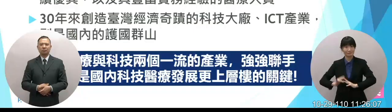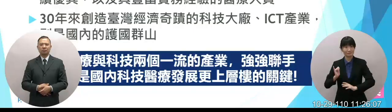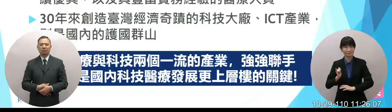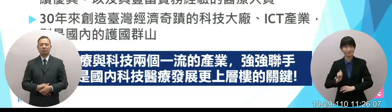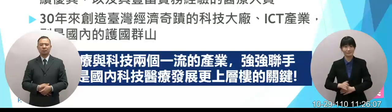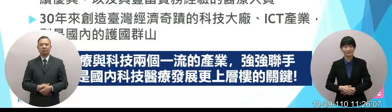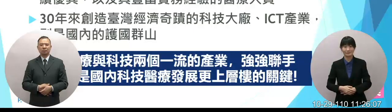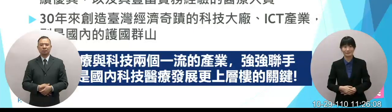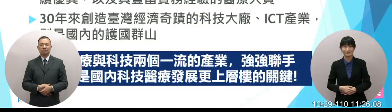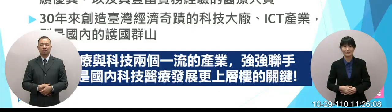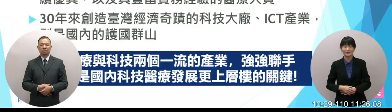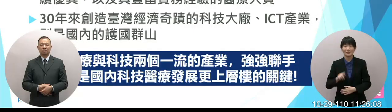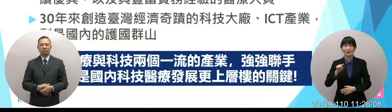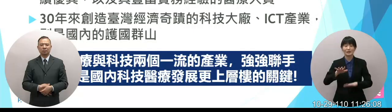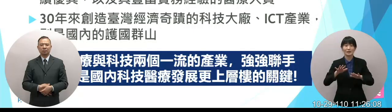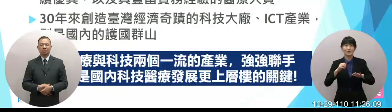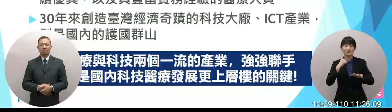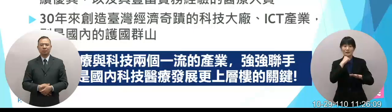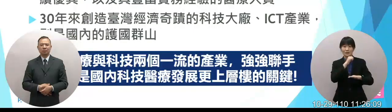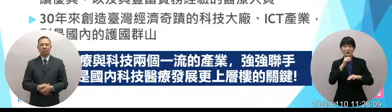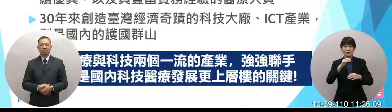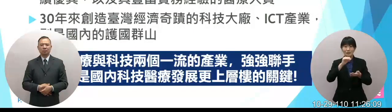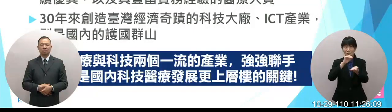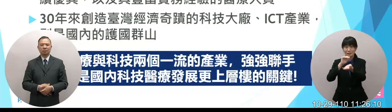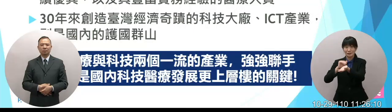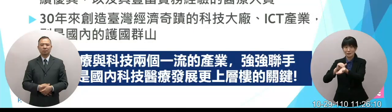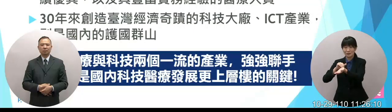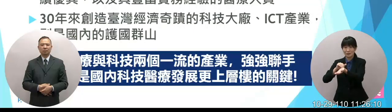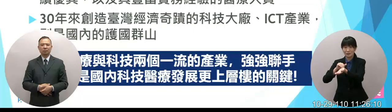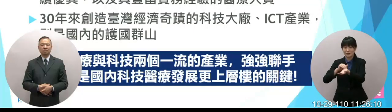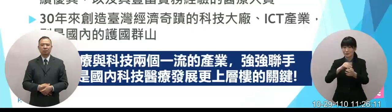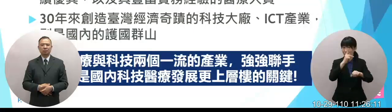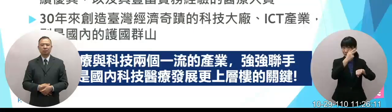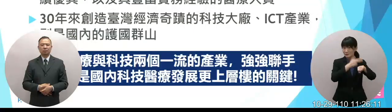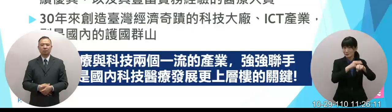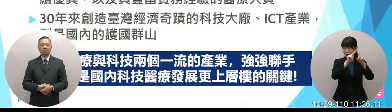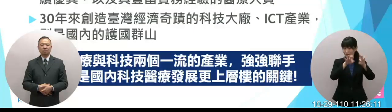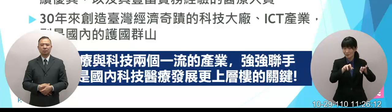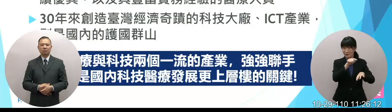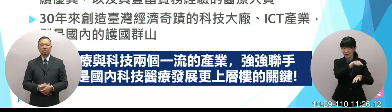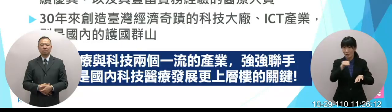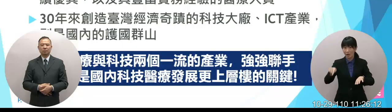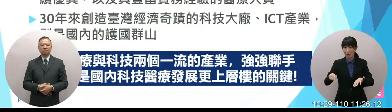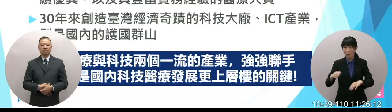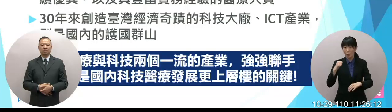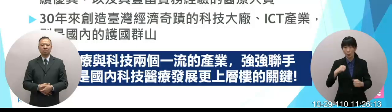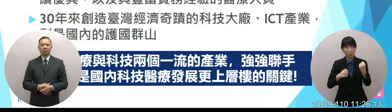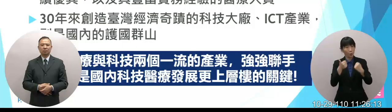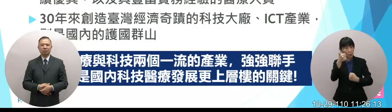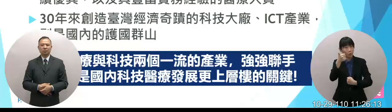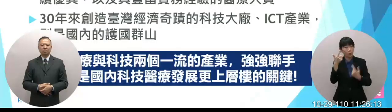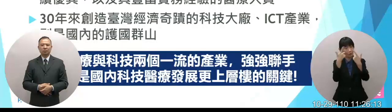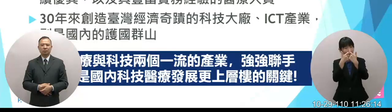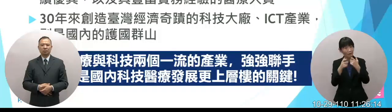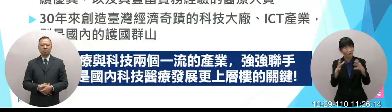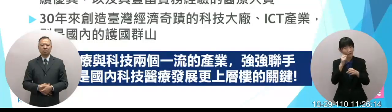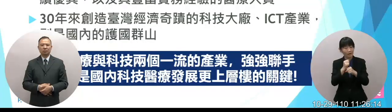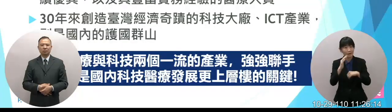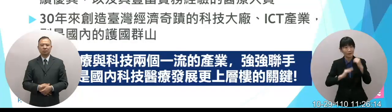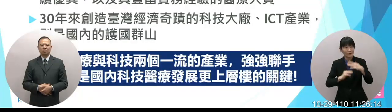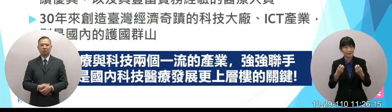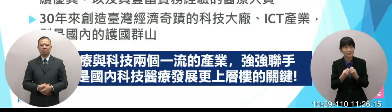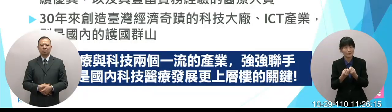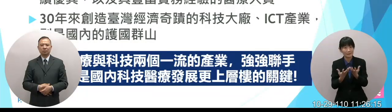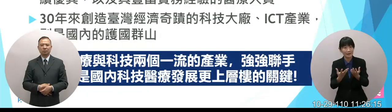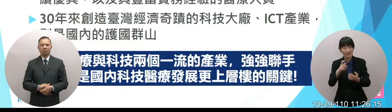长，如何将医疗与科技这个强强结合，这是国内医疗发展上更